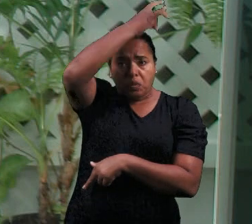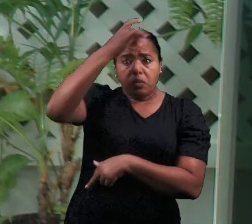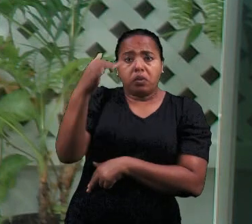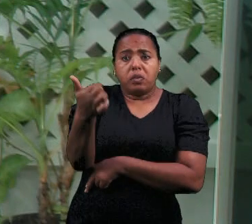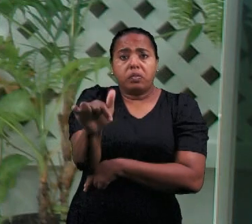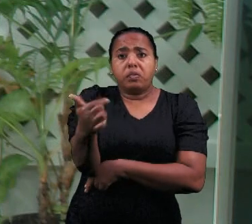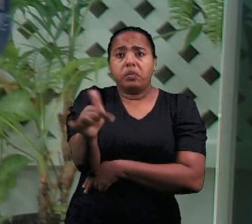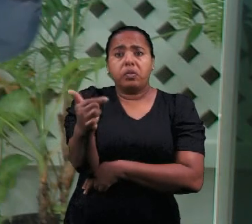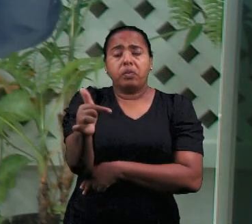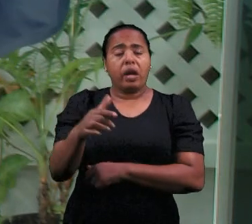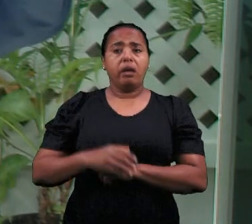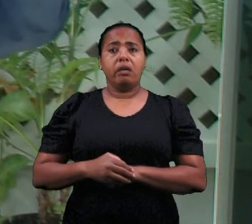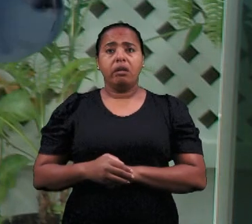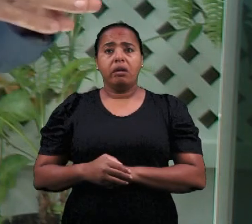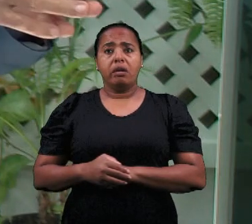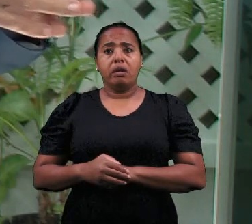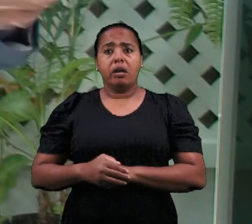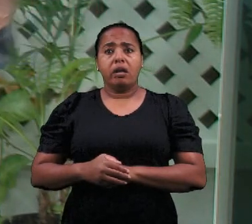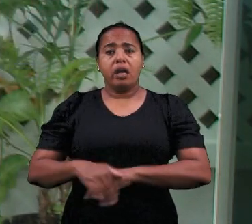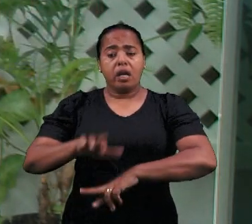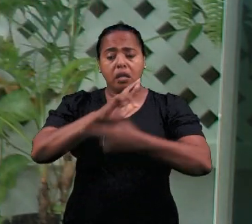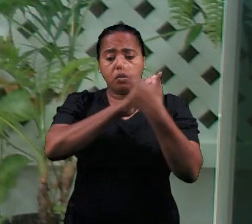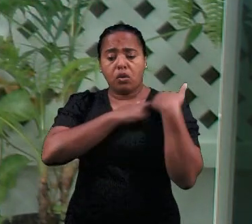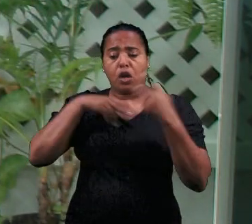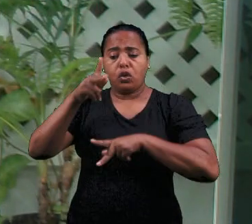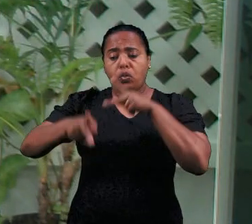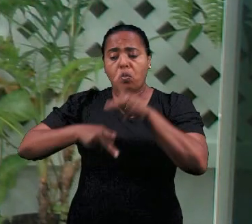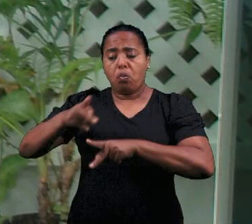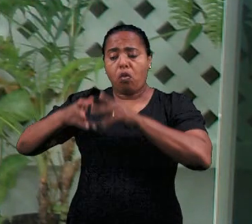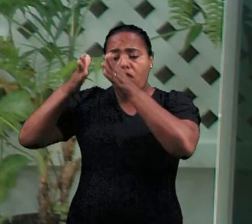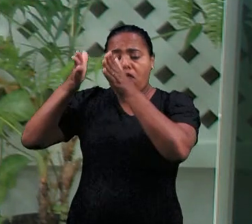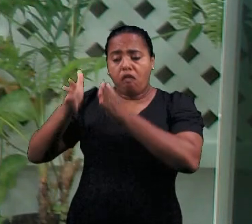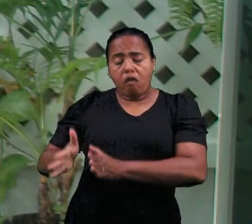ici. Il n'a pas une responsabilité avec le Saint-Esprit.